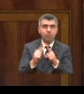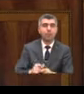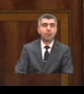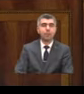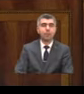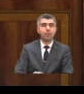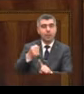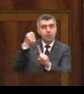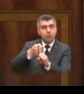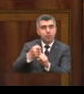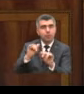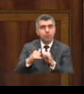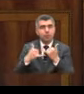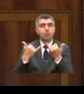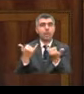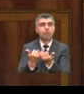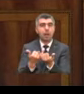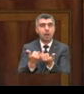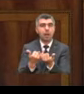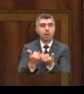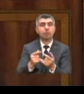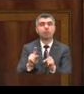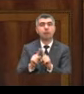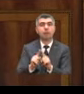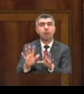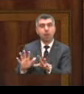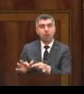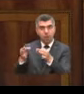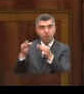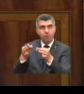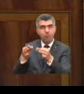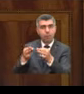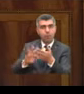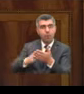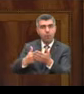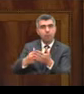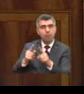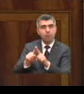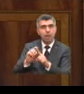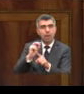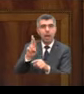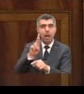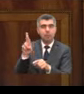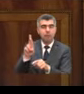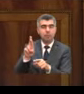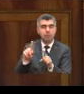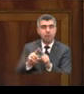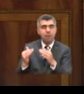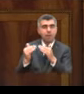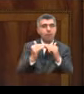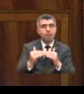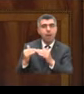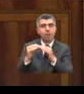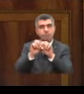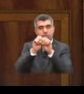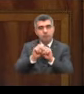استثنائيه، عملنا عقدنا لجنه القياده، خدينا يعني الحصيله ديال تطبيق هذه التجربه في الرباط واتفقنا على تعميمها